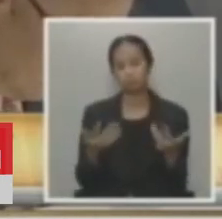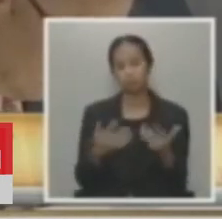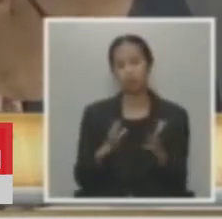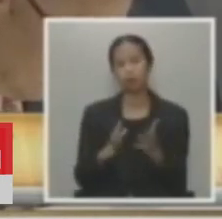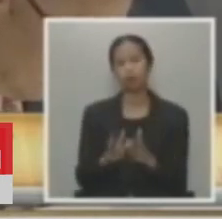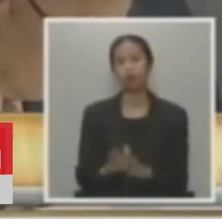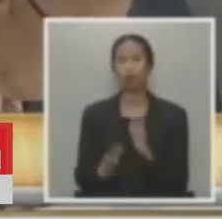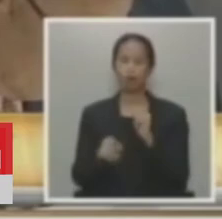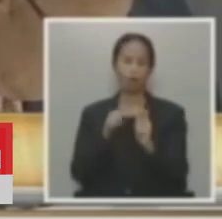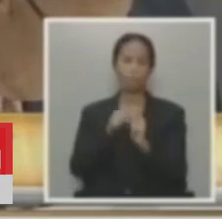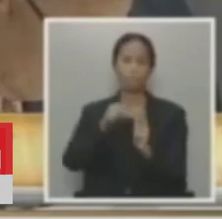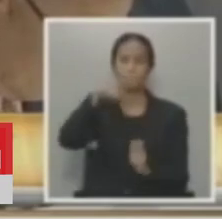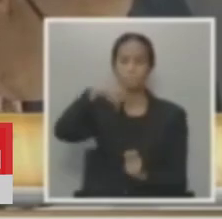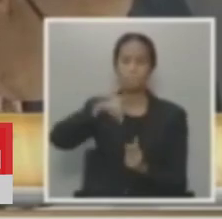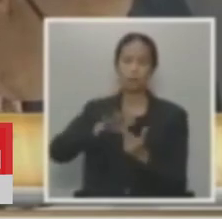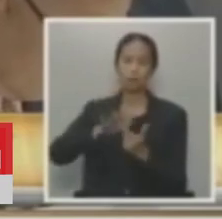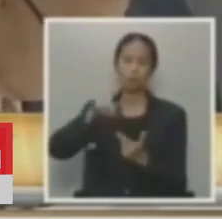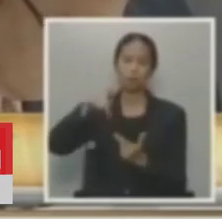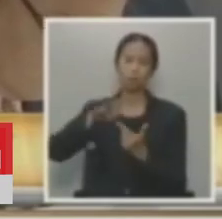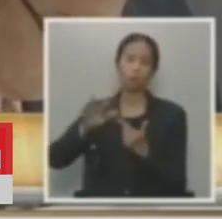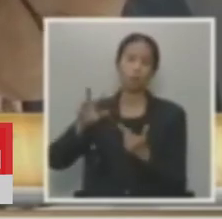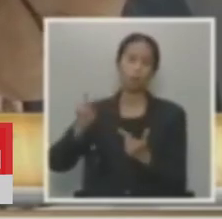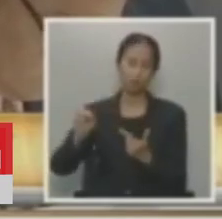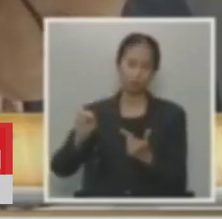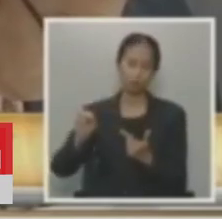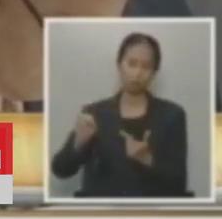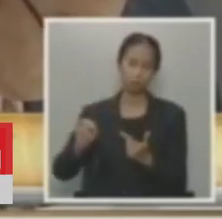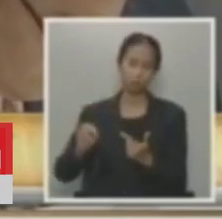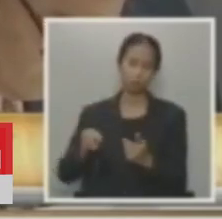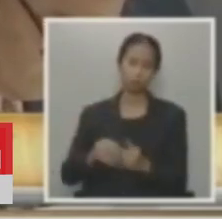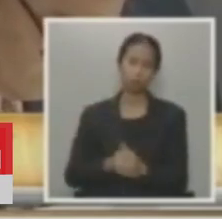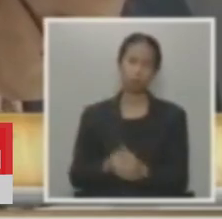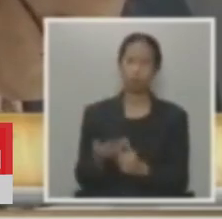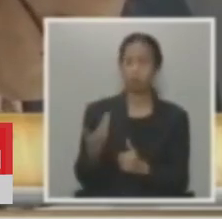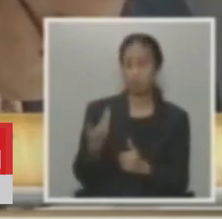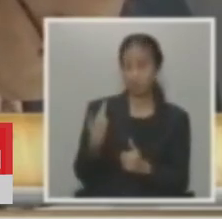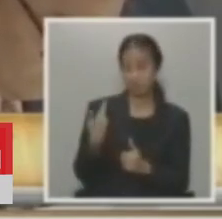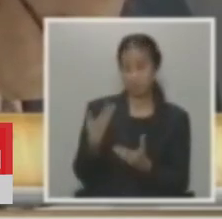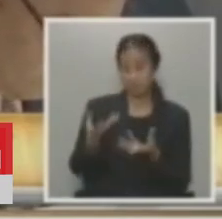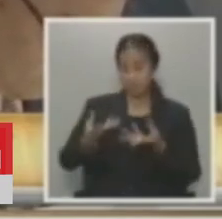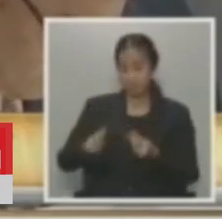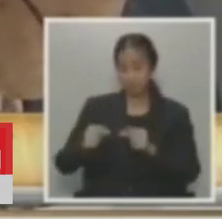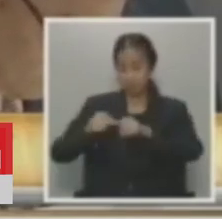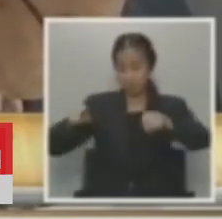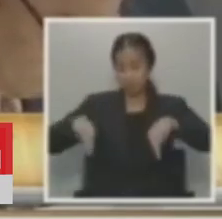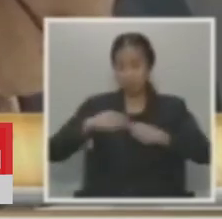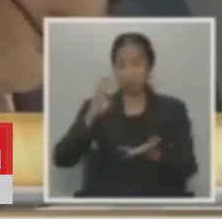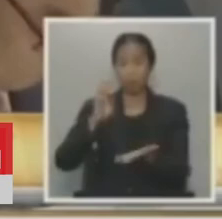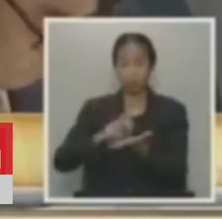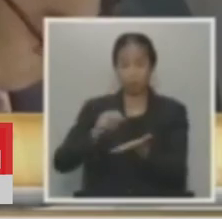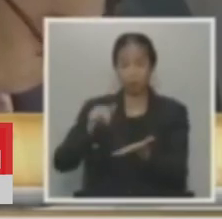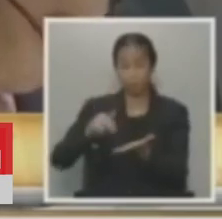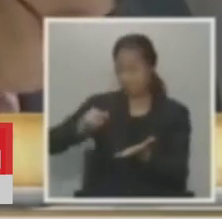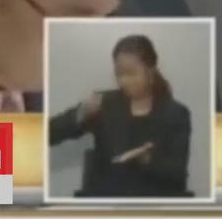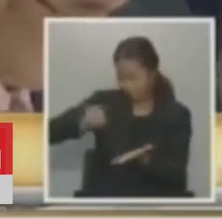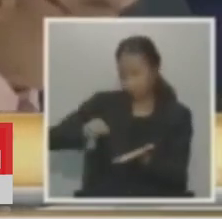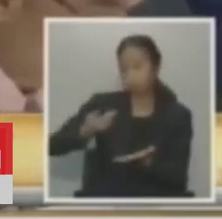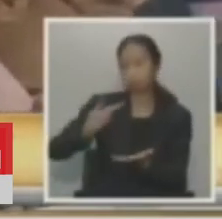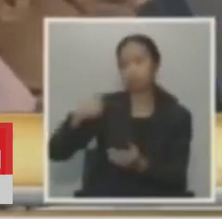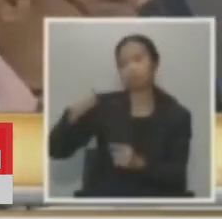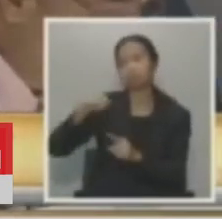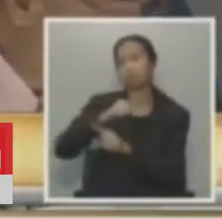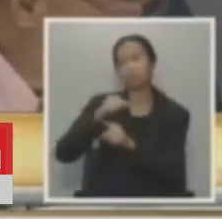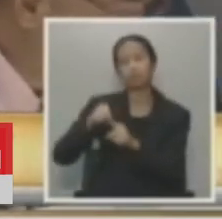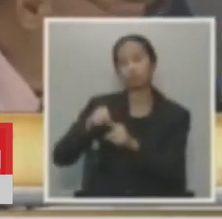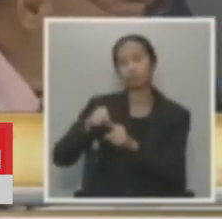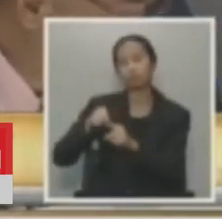านที่มีเอกสารสิทธิ์จริงๆไม่เกิน 10% ที่อยู่ในตัวอำเภอเลยนะน